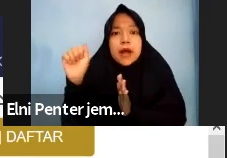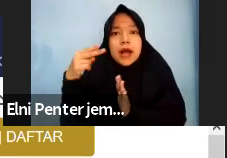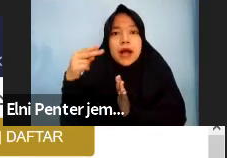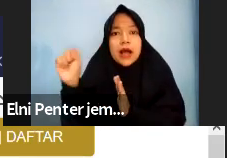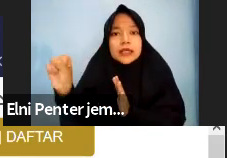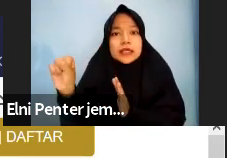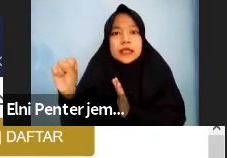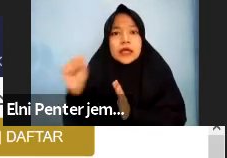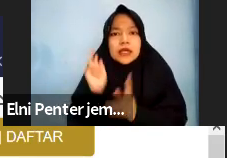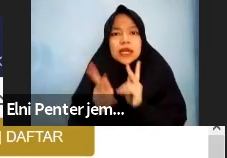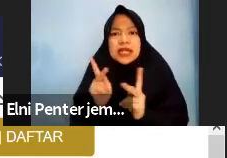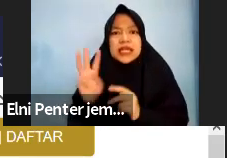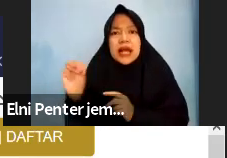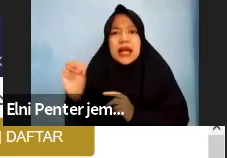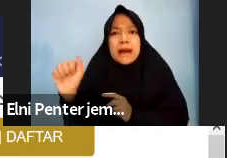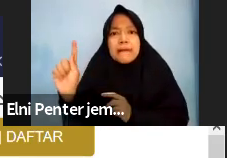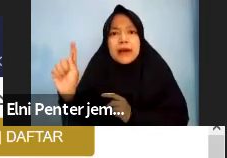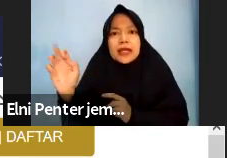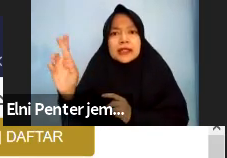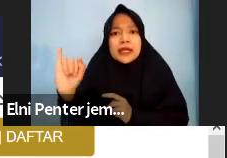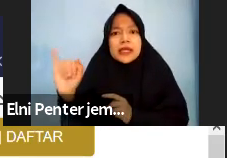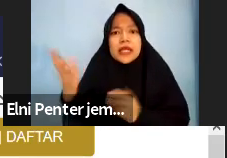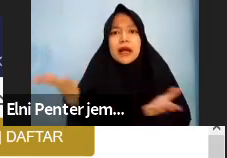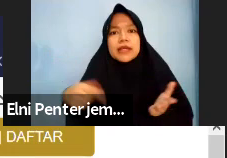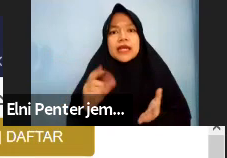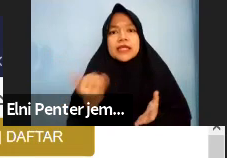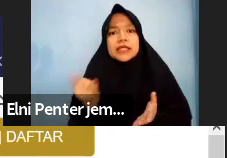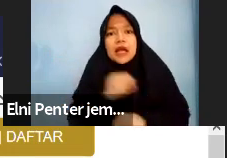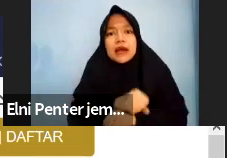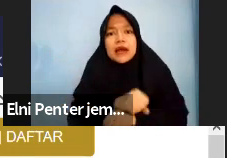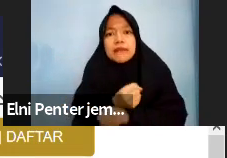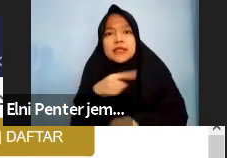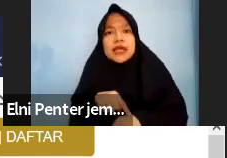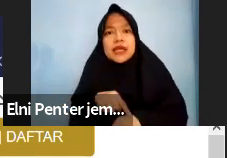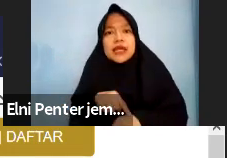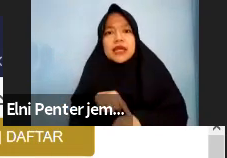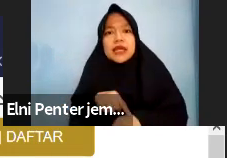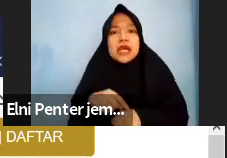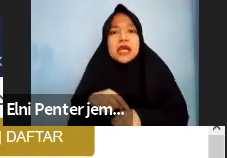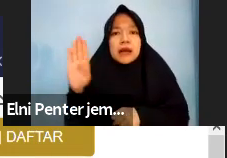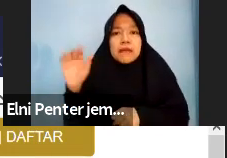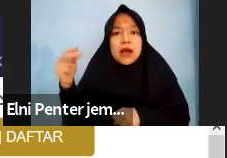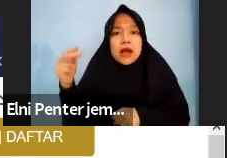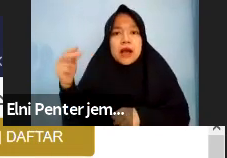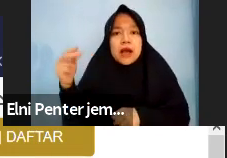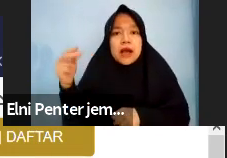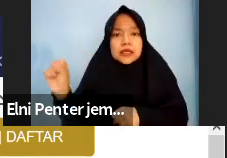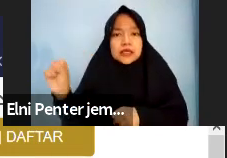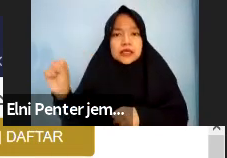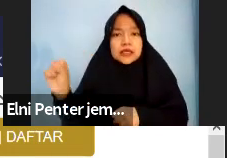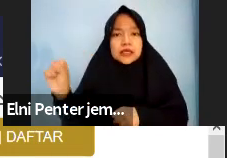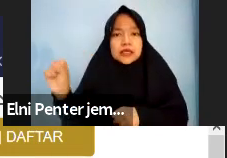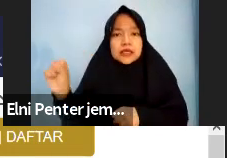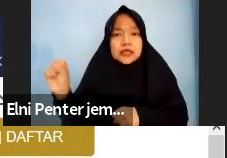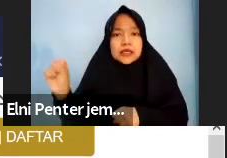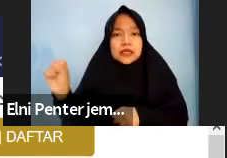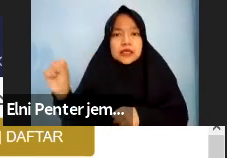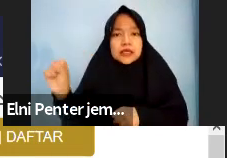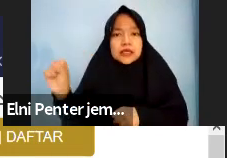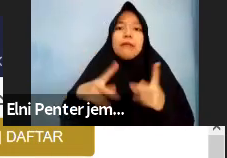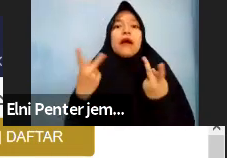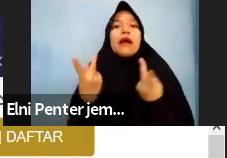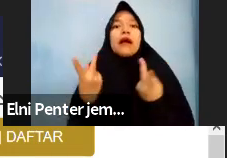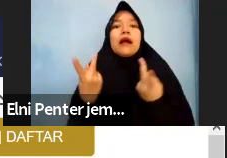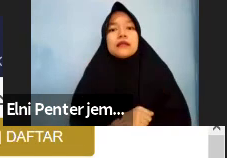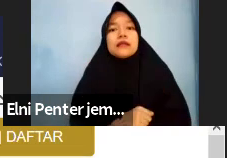laptop aja ya karena ini banyak sekali jangan di handphone karena nanti saya juga akan berbagi bawah ini bisa digunakan juga